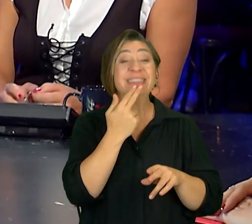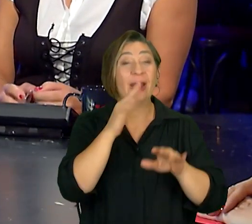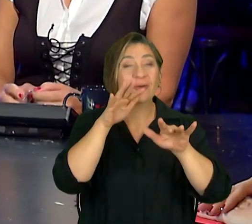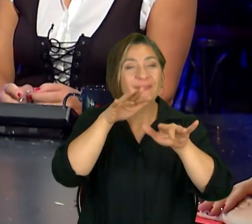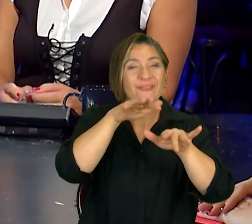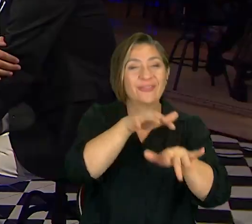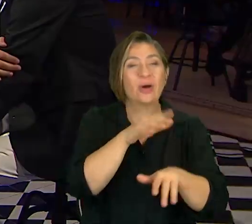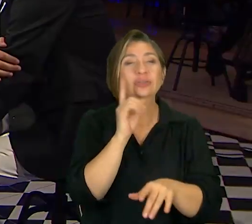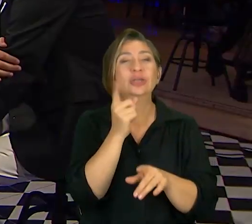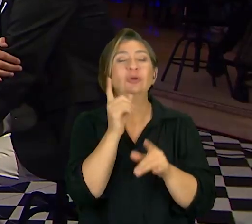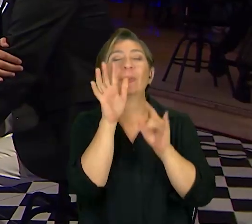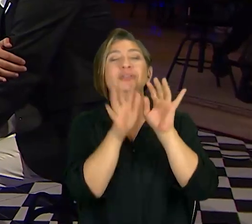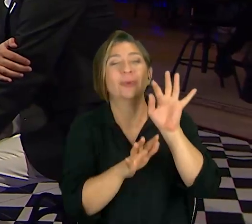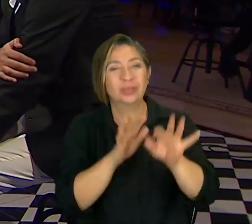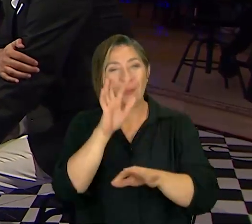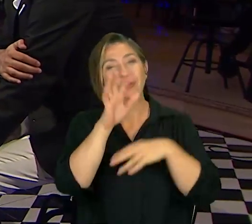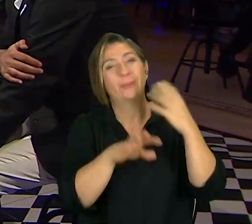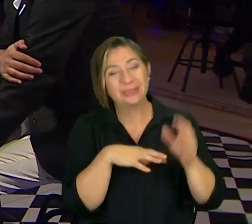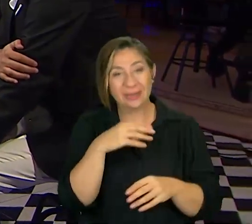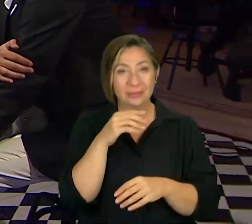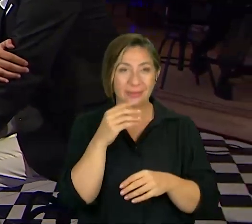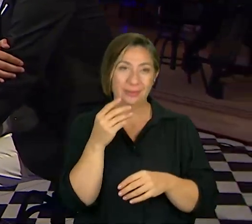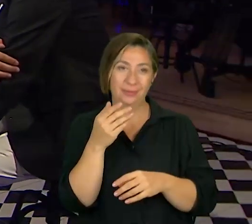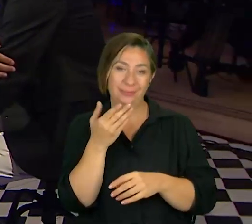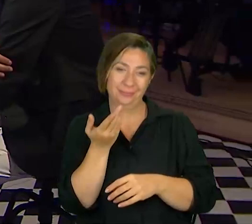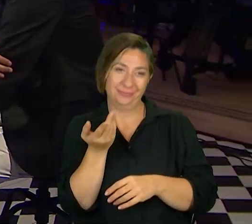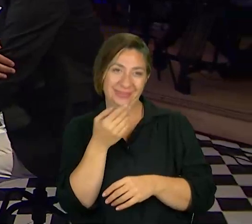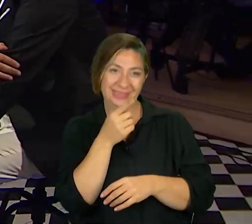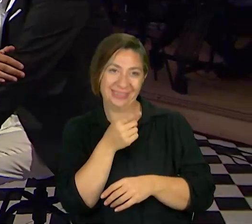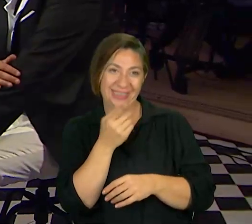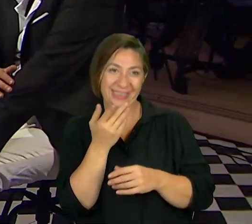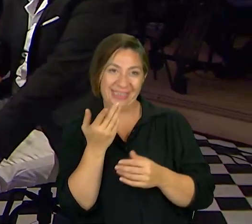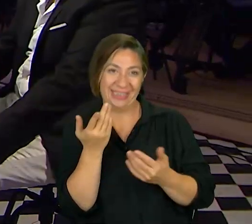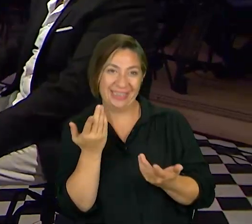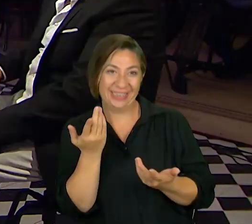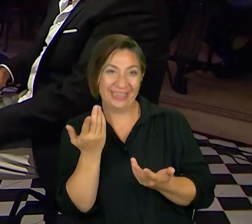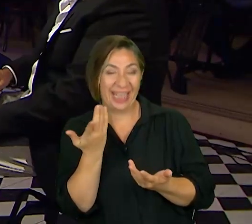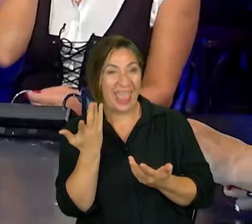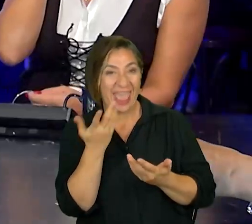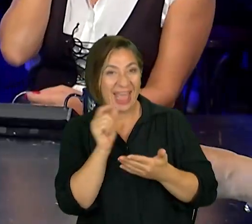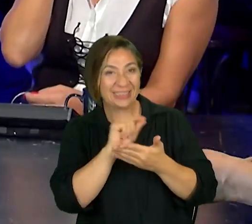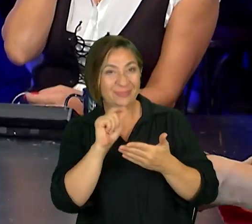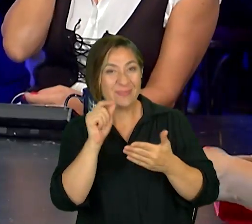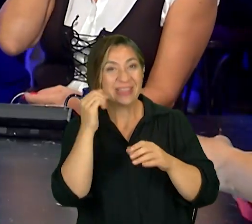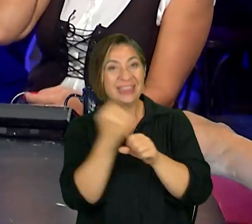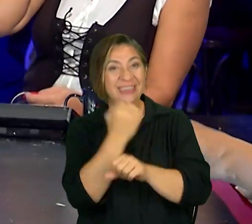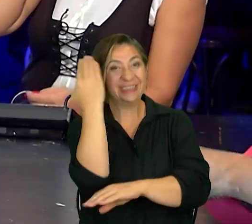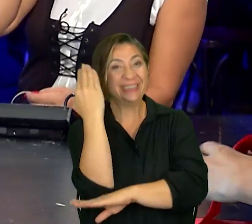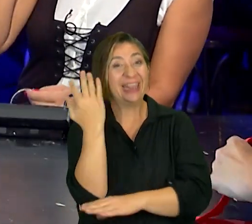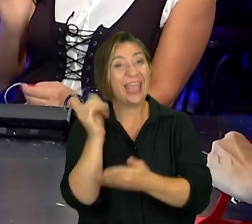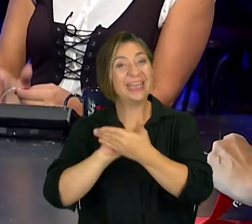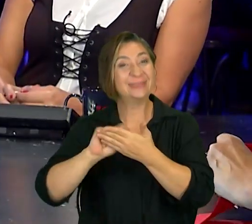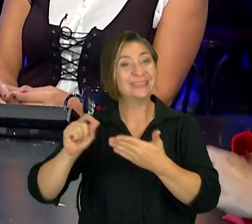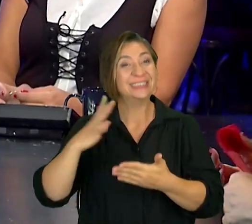üşüşüyorlar. Hocam. Yahu yani sen mezar taşında ne yazmasını istiyorsun mesela?